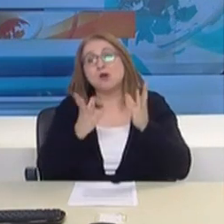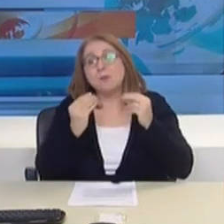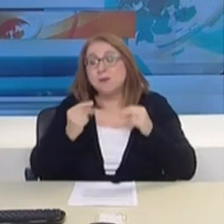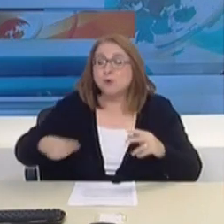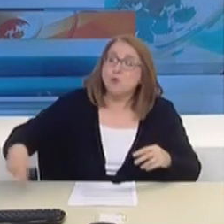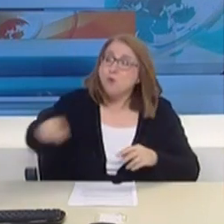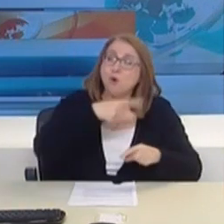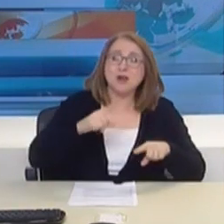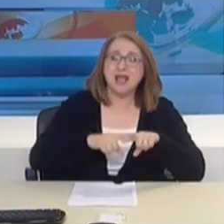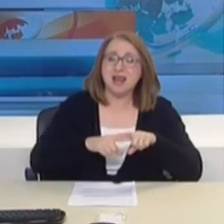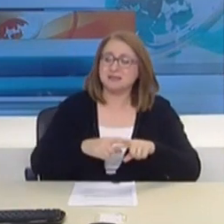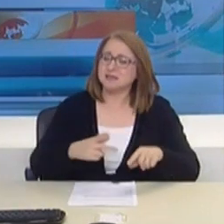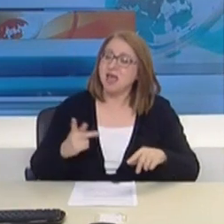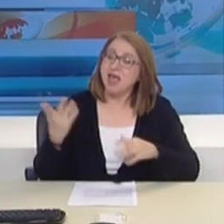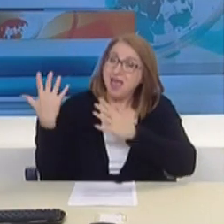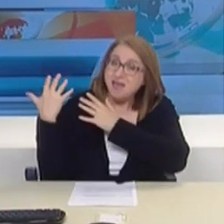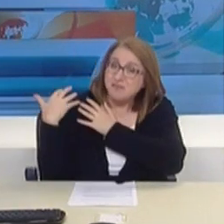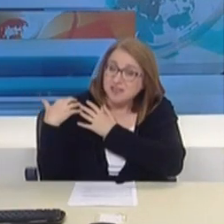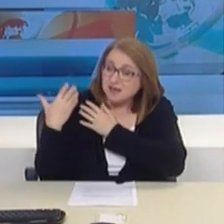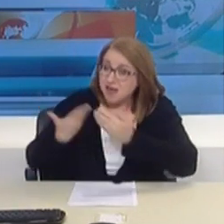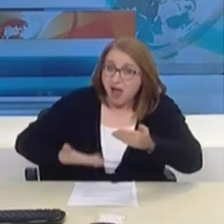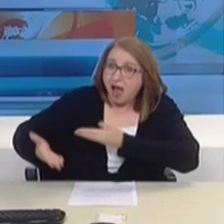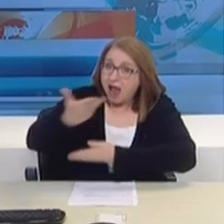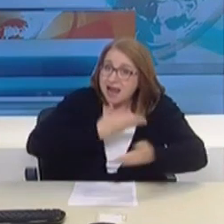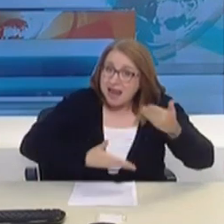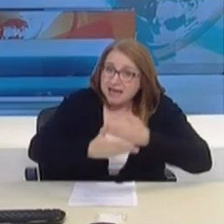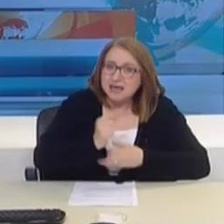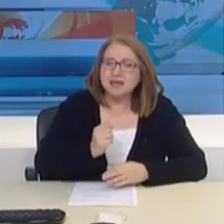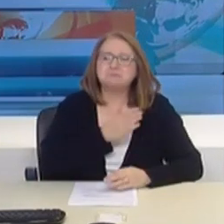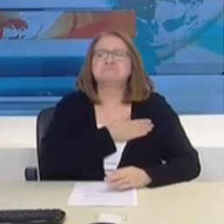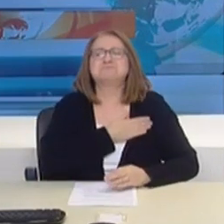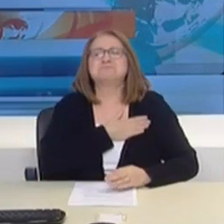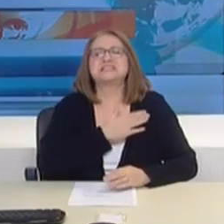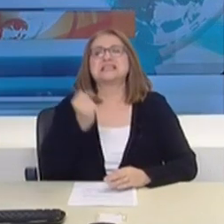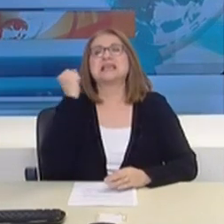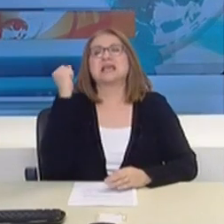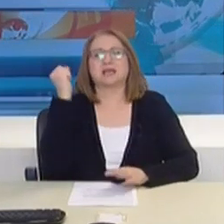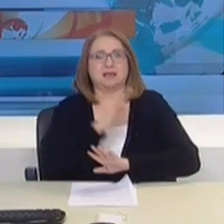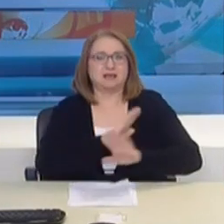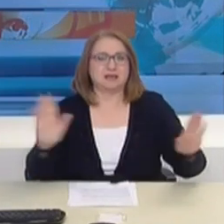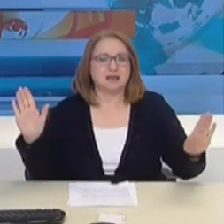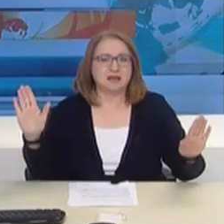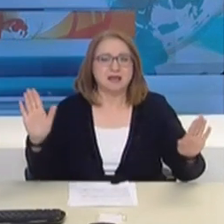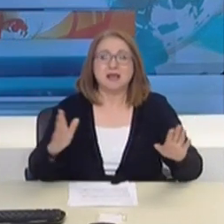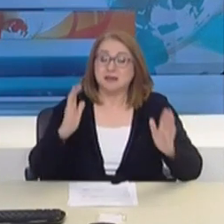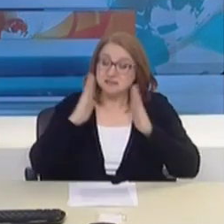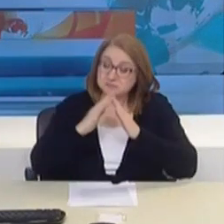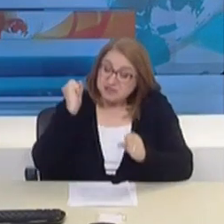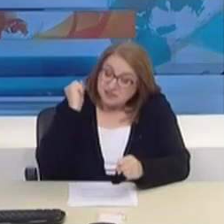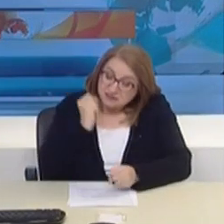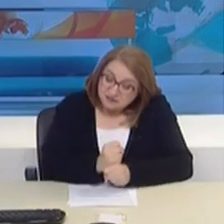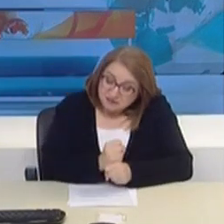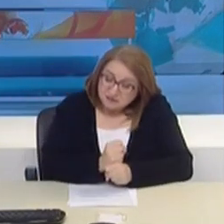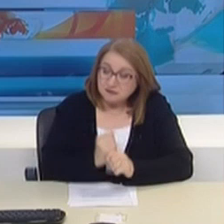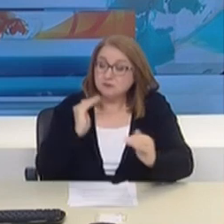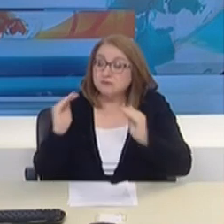κοινωνική ευθύνη, αλληλεγγύη και πατριωτισμό. Να μείνουμε σπίτι, να προστατεύσουμε τις ευπαθείς ομάδες,